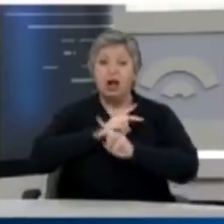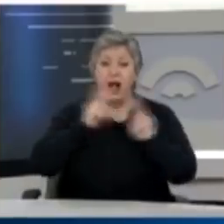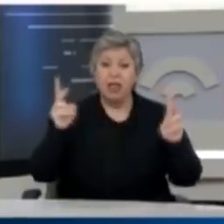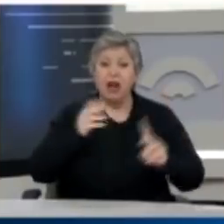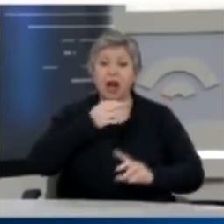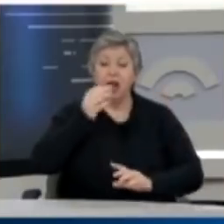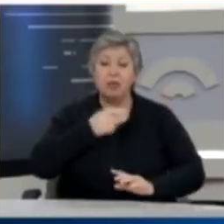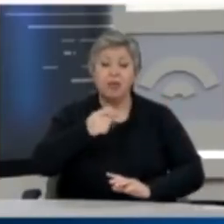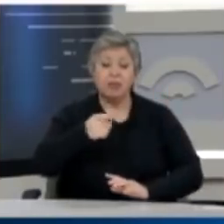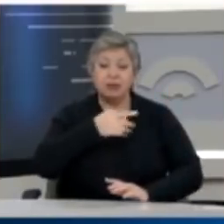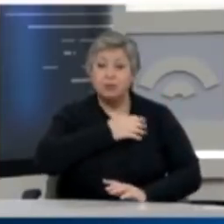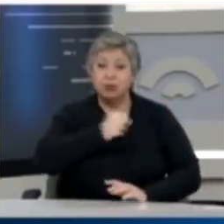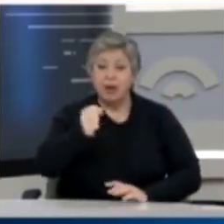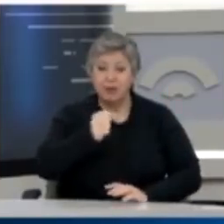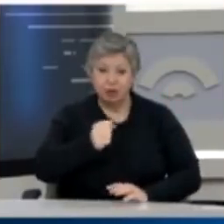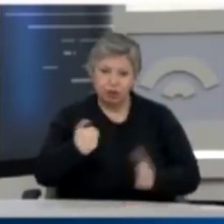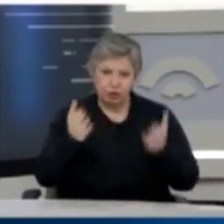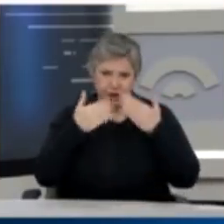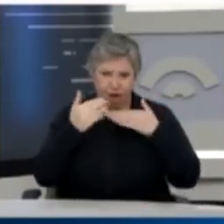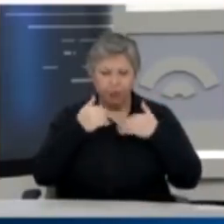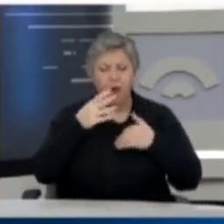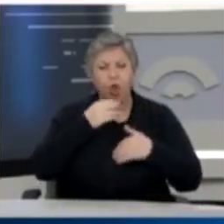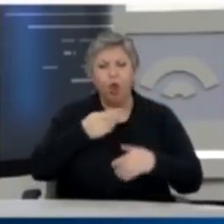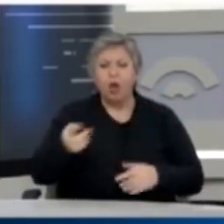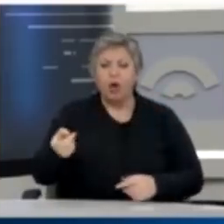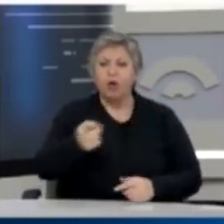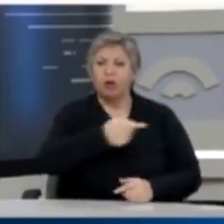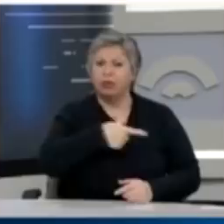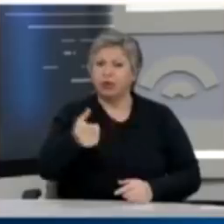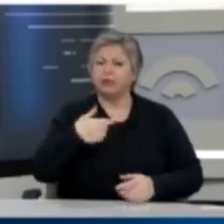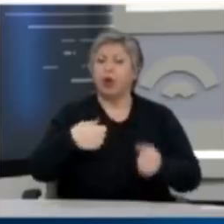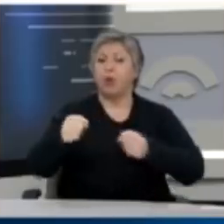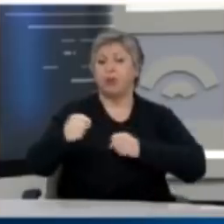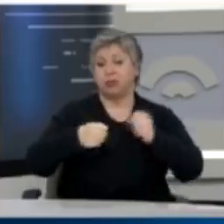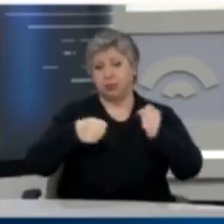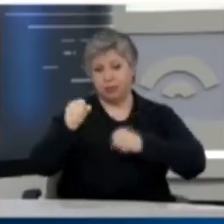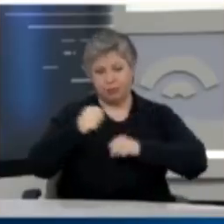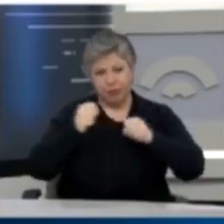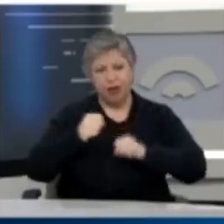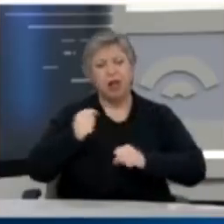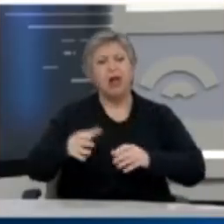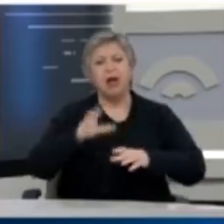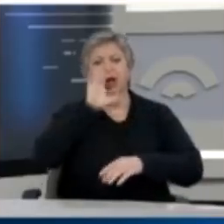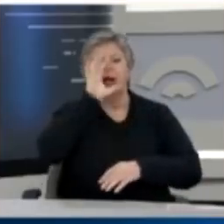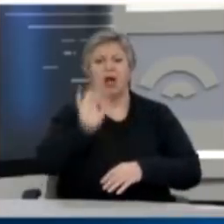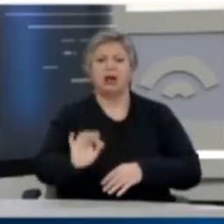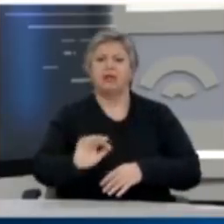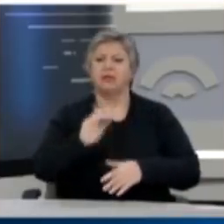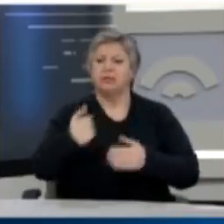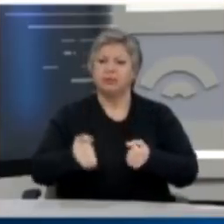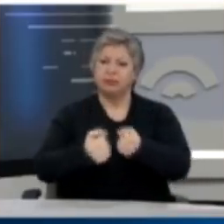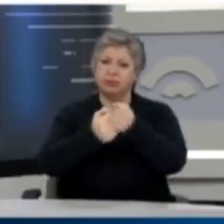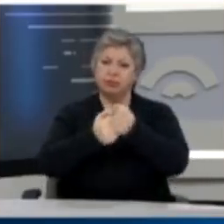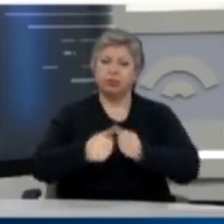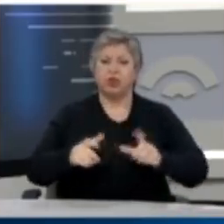έχουμε καμιά εμπιστοσύνη, γιατί όλοι σας, παρά τις διαφορές σας, υπηρετείτε συμφέροντα του μεγάλου κεφαλαίου,